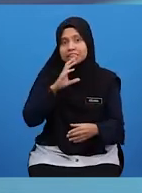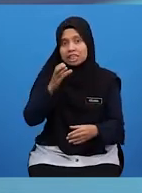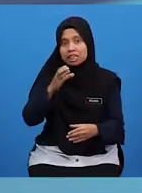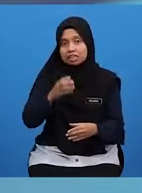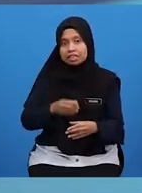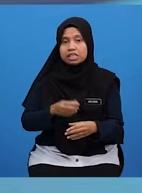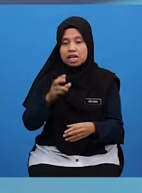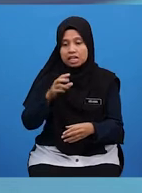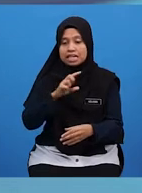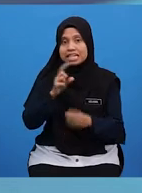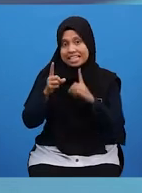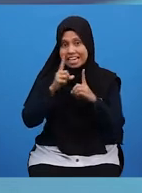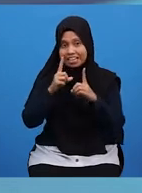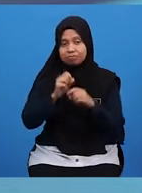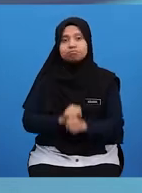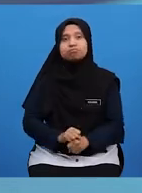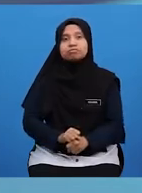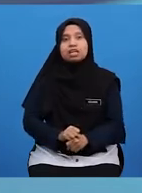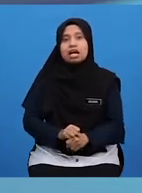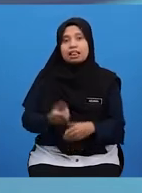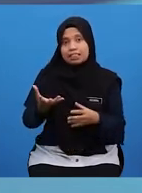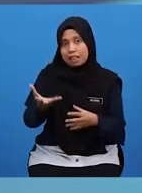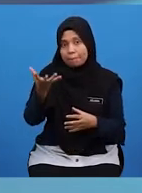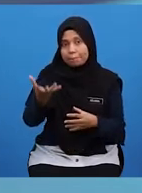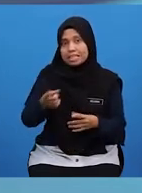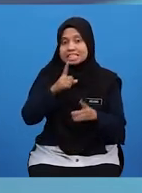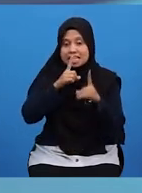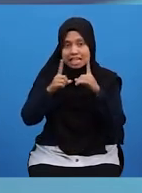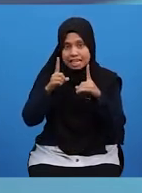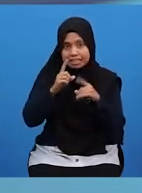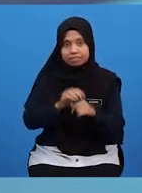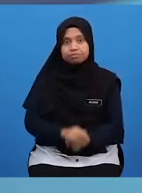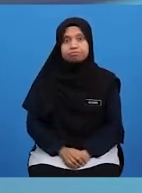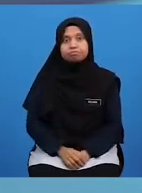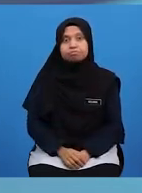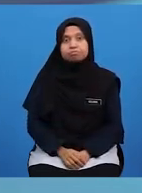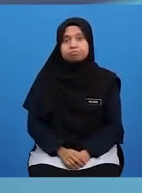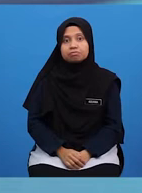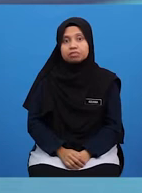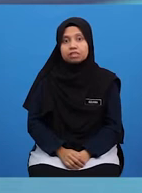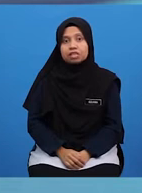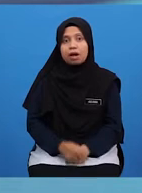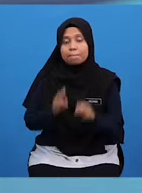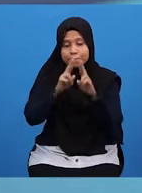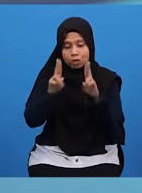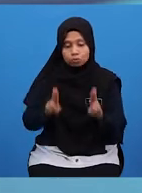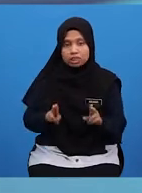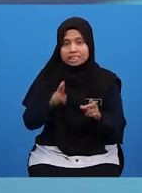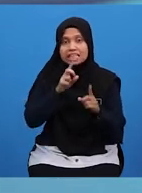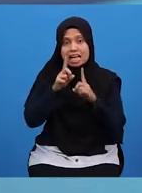lilin. Ketiga, menapis bahan lilin. Keempat, menguji